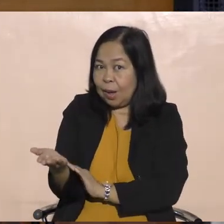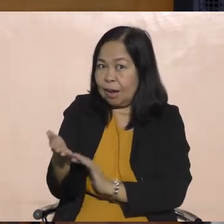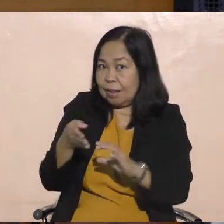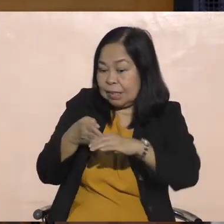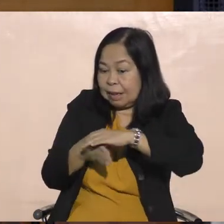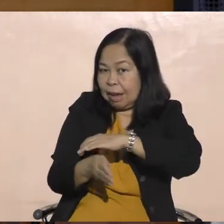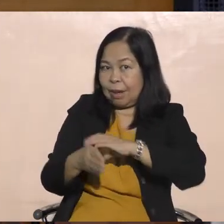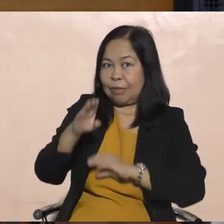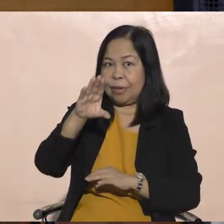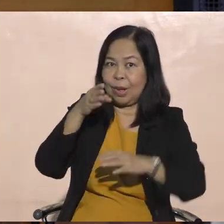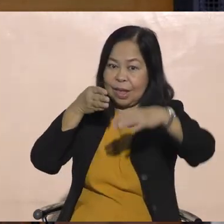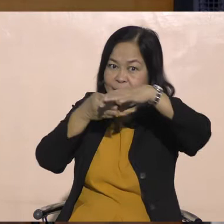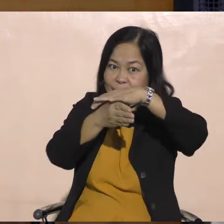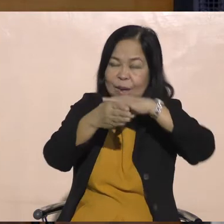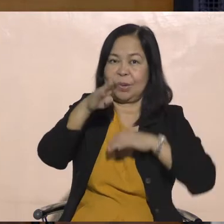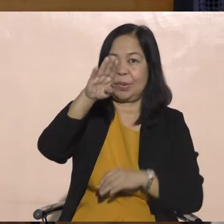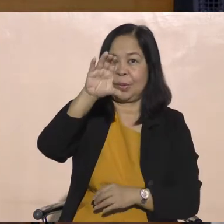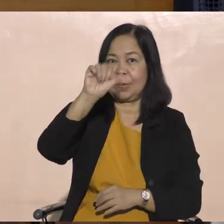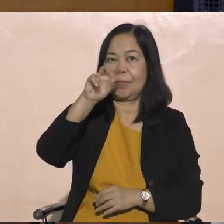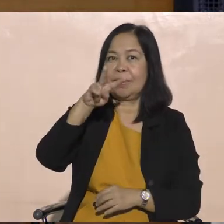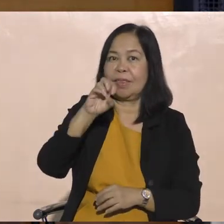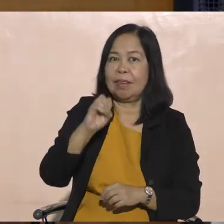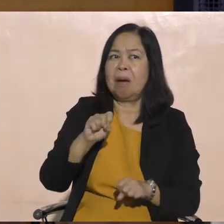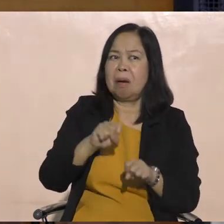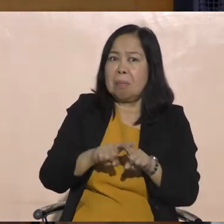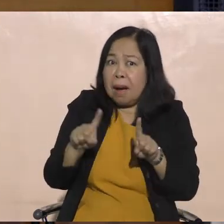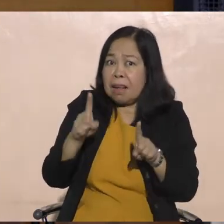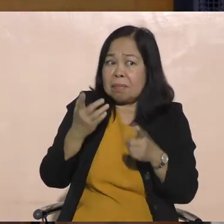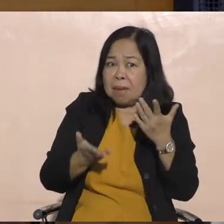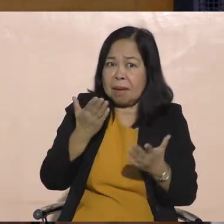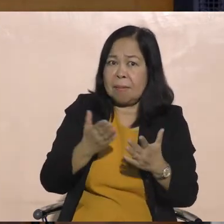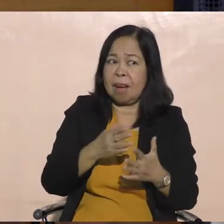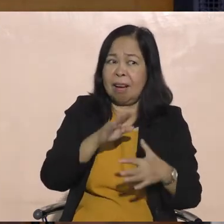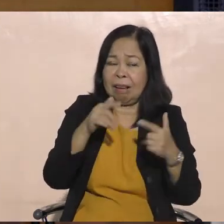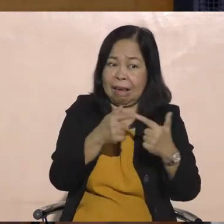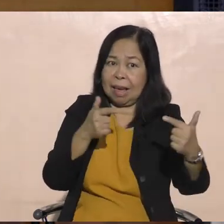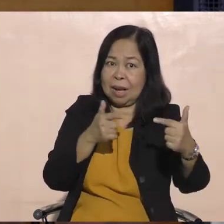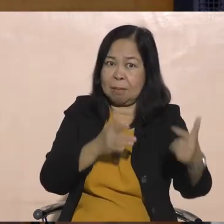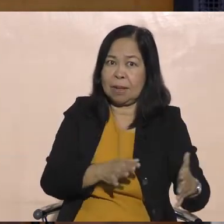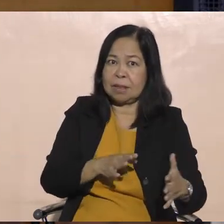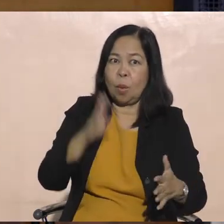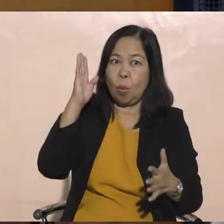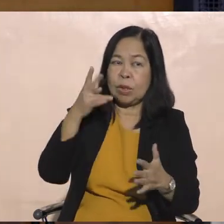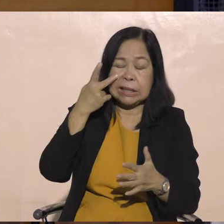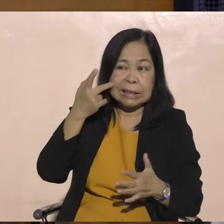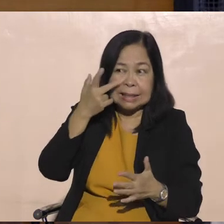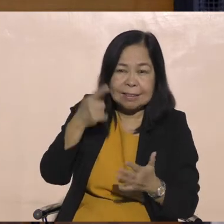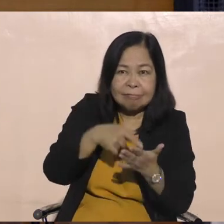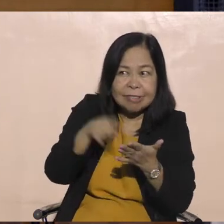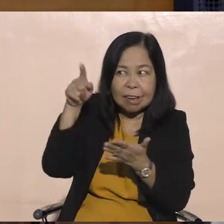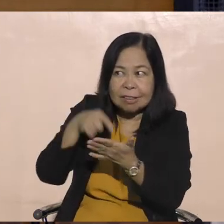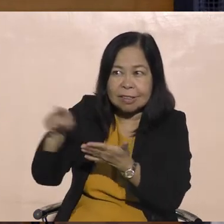kuiba mga kaigsunan. Pero nahadlok siya nga basin og usa-usahon og lantaw sa mga kaaway nga sundalo ang mga kuiba